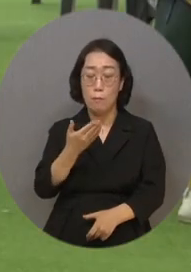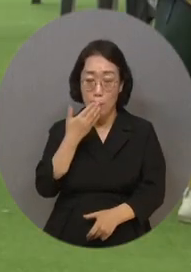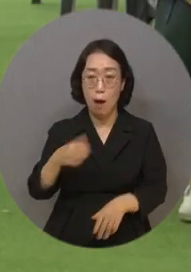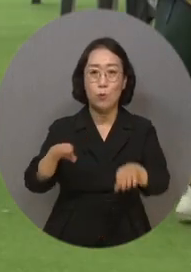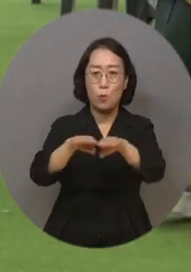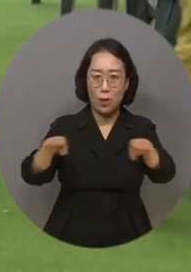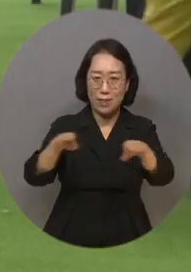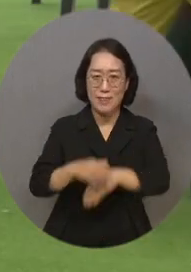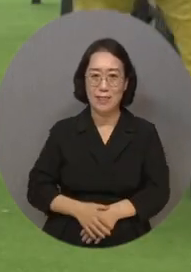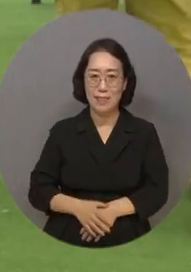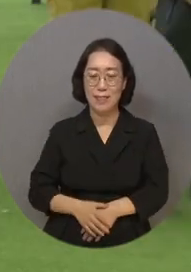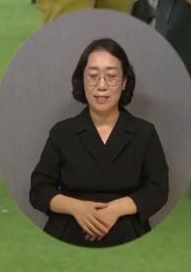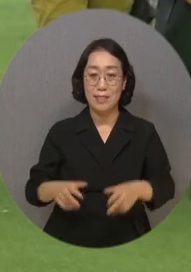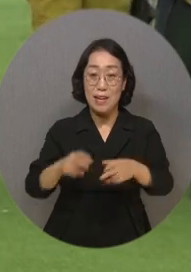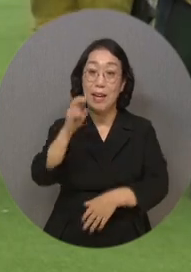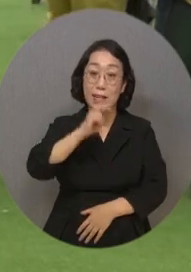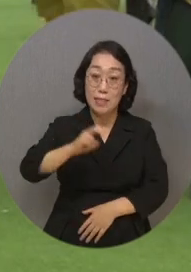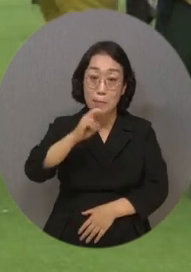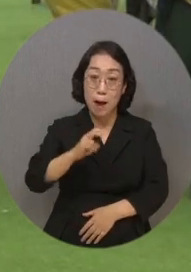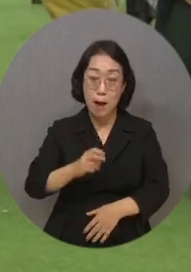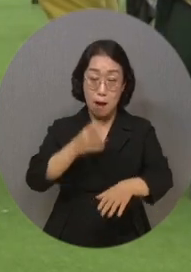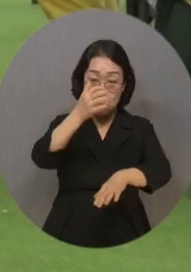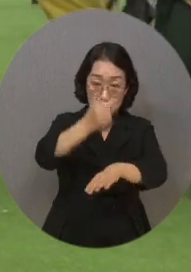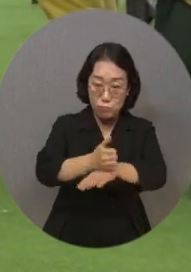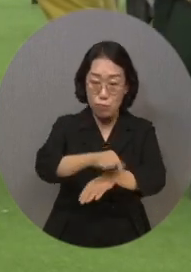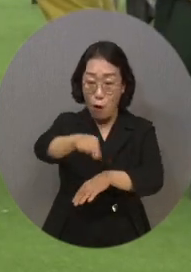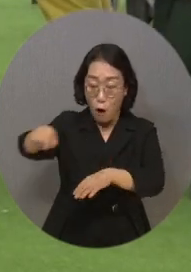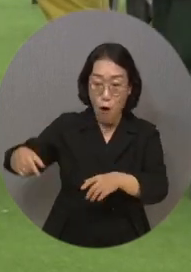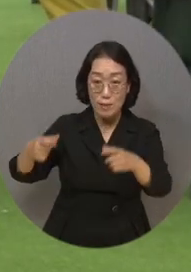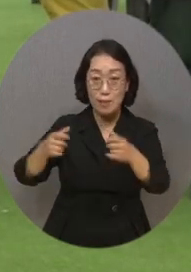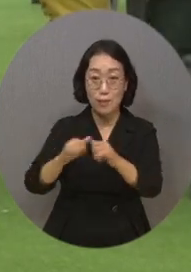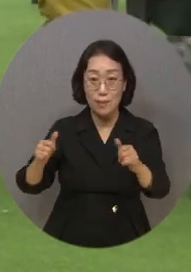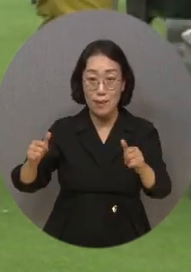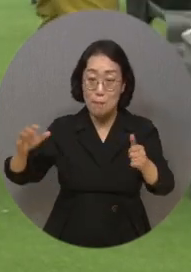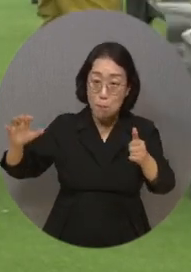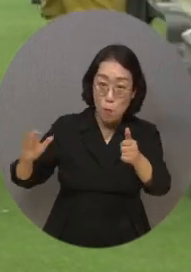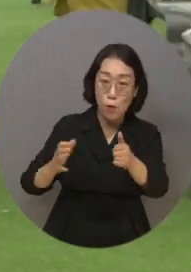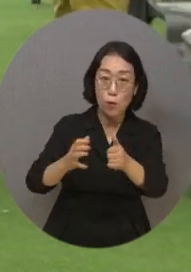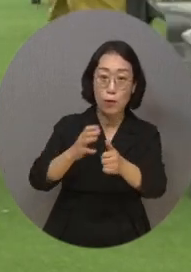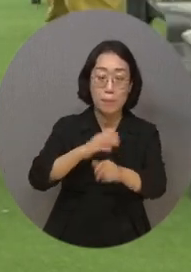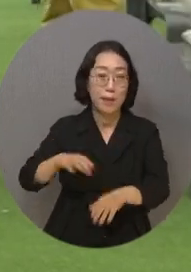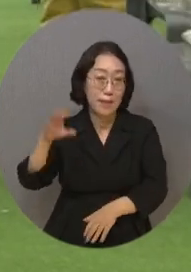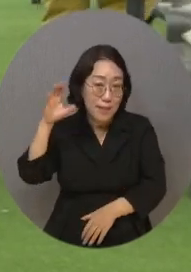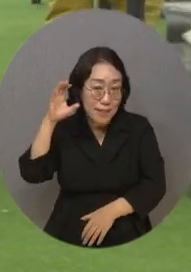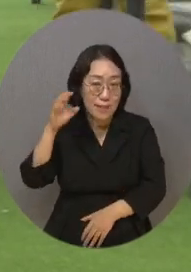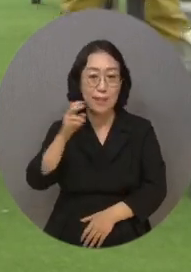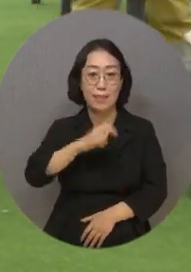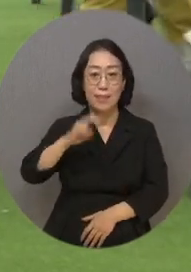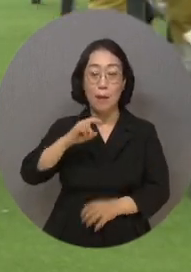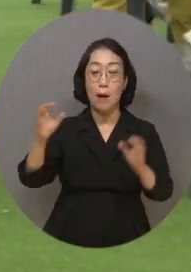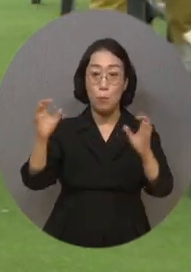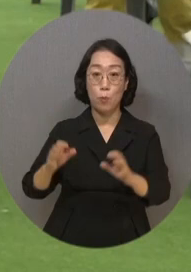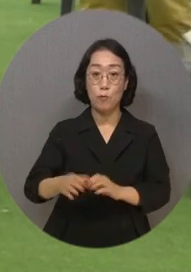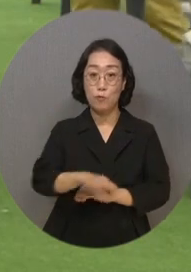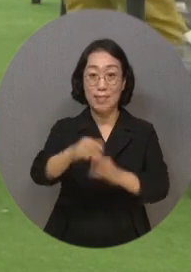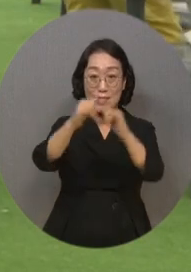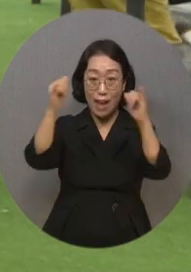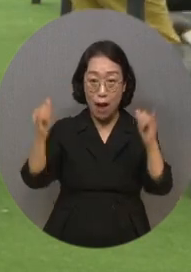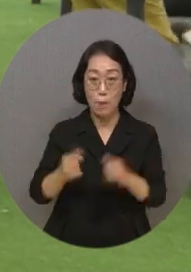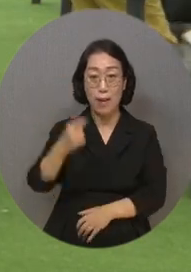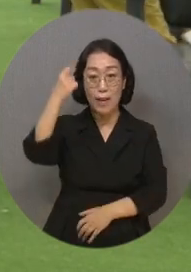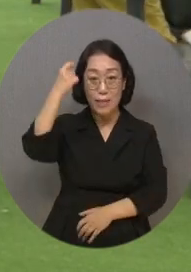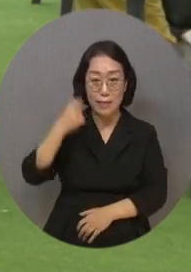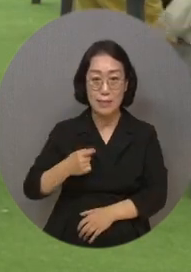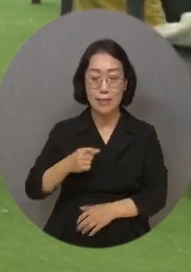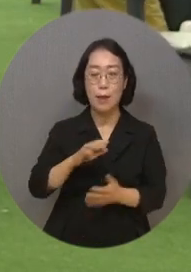작업입니다. 장애 연주가가 주연을, 비장애 시민들이 조연으로 협연하는 아름다운 콘서트, 우리 사회의 장애에 대한